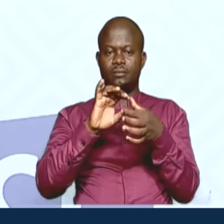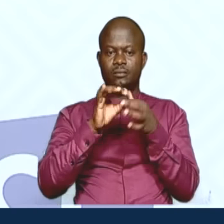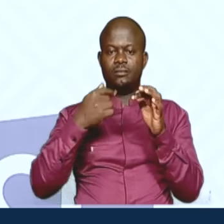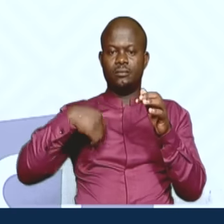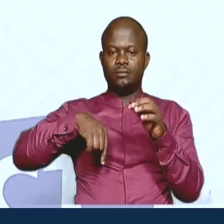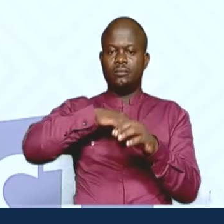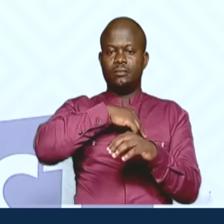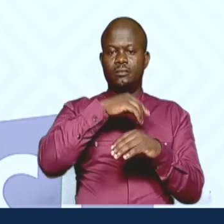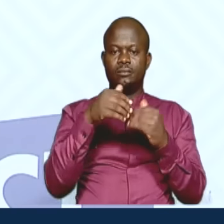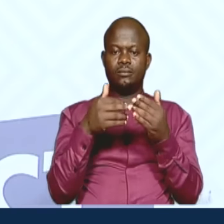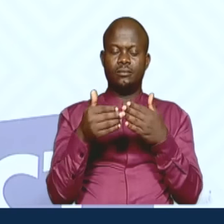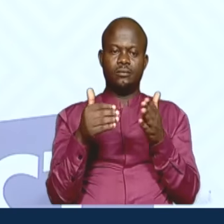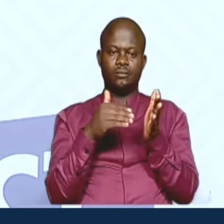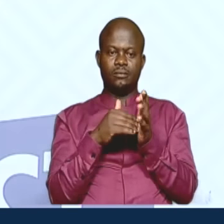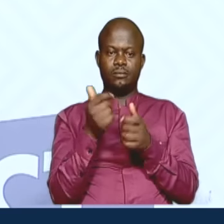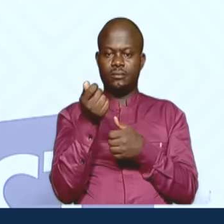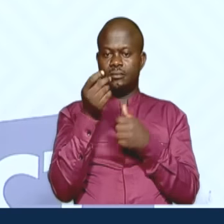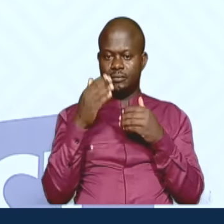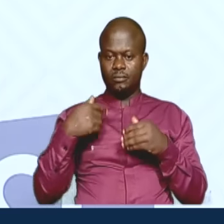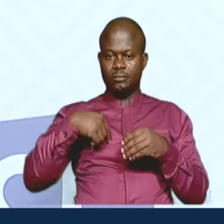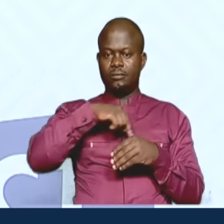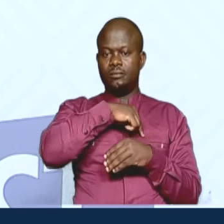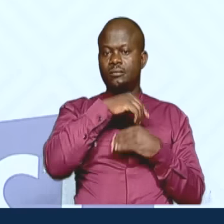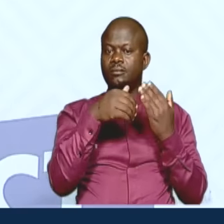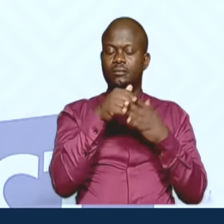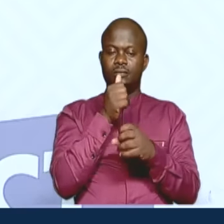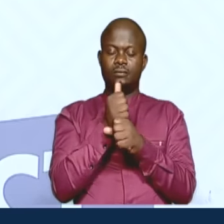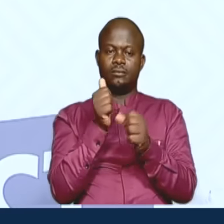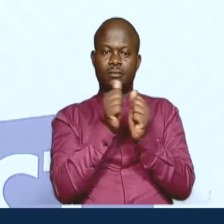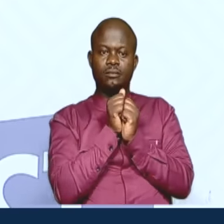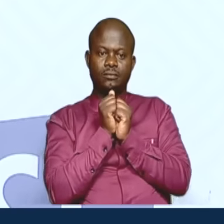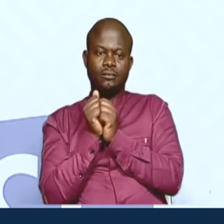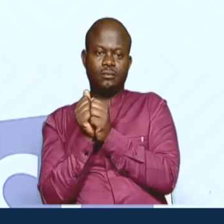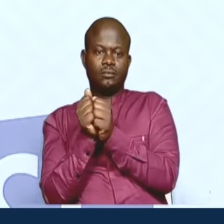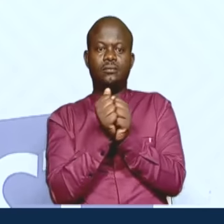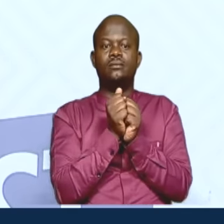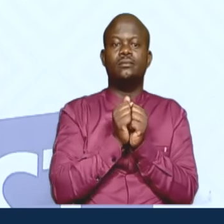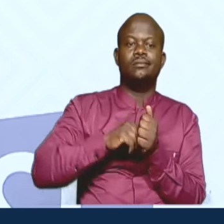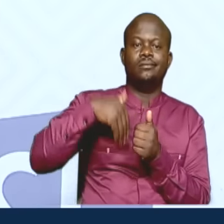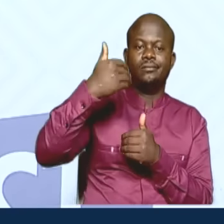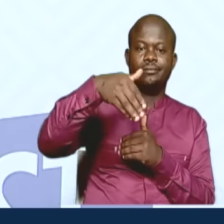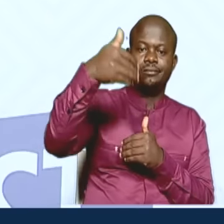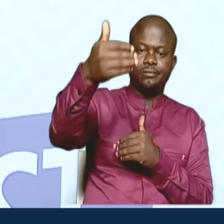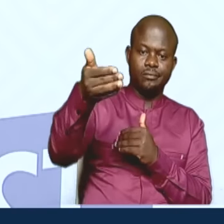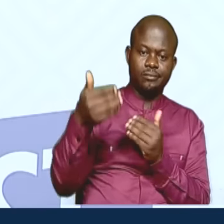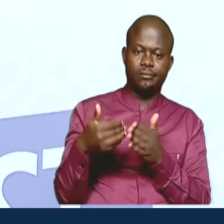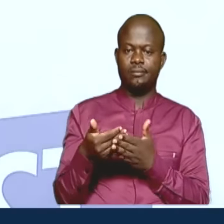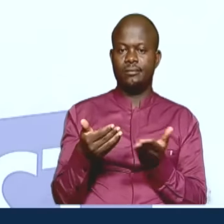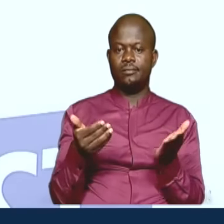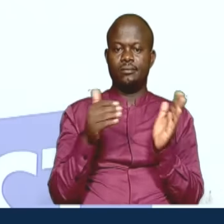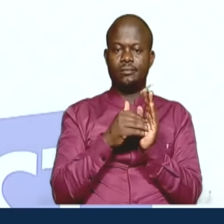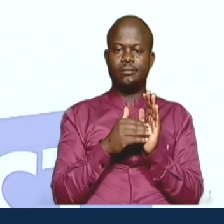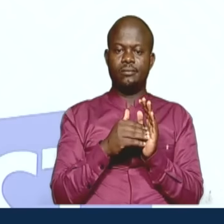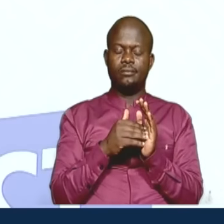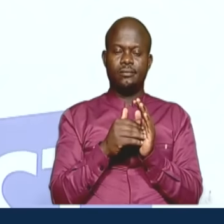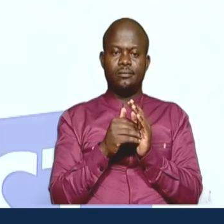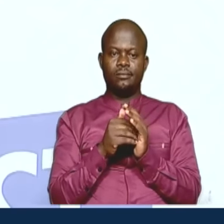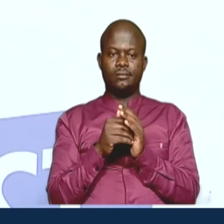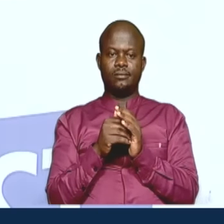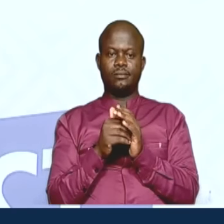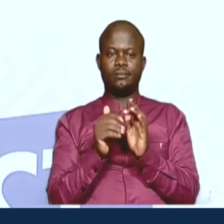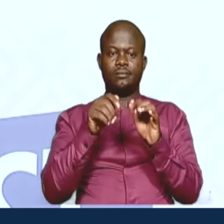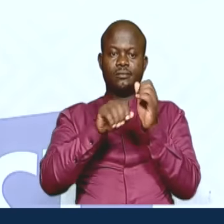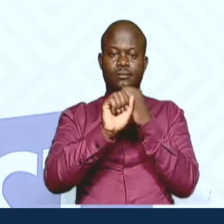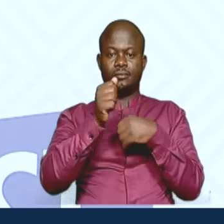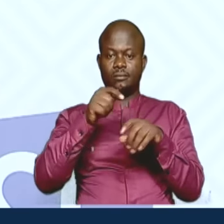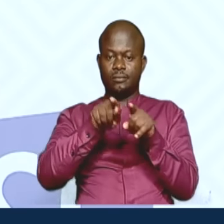akaba umukiriya wacu dukorana umunsi ku wundi akaba yaraje mu gikorwa